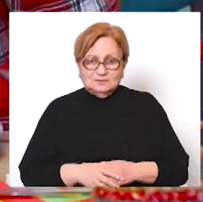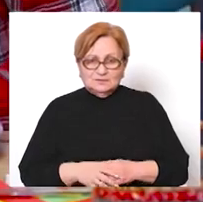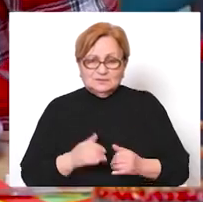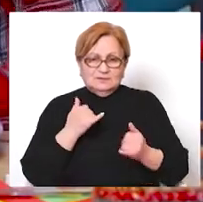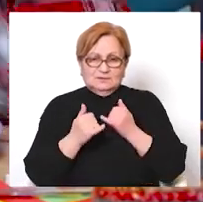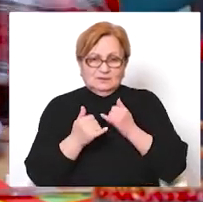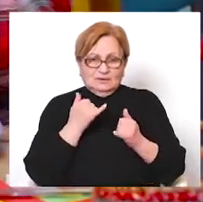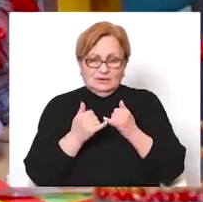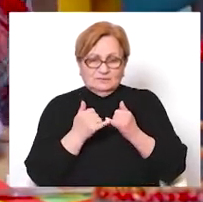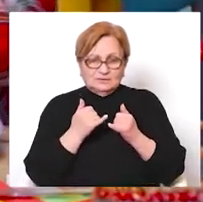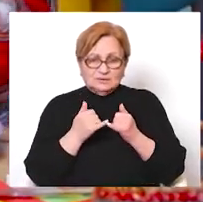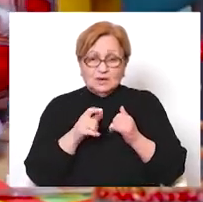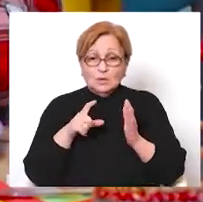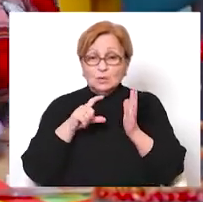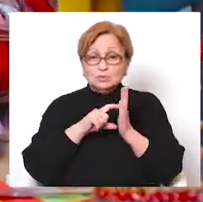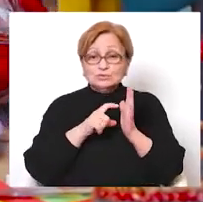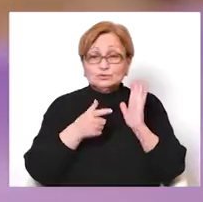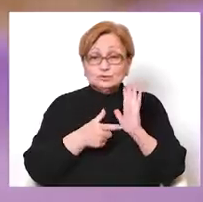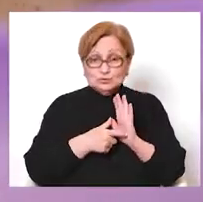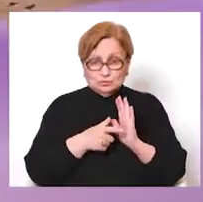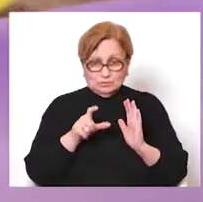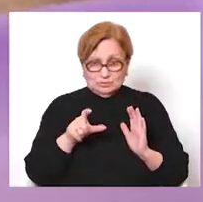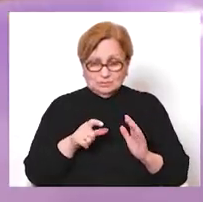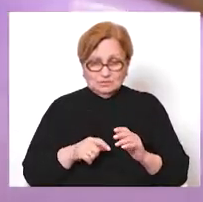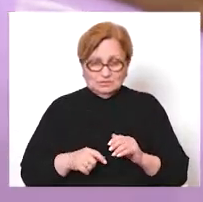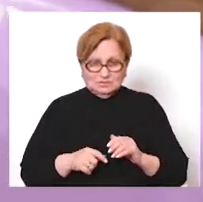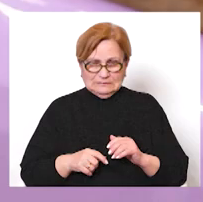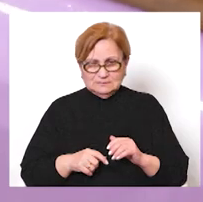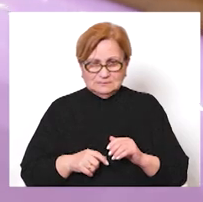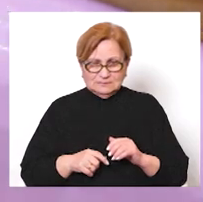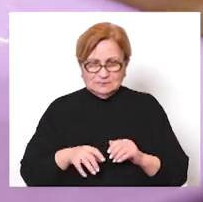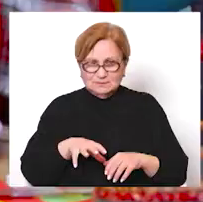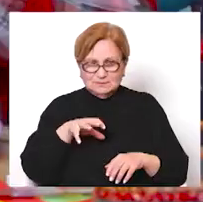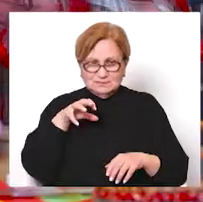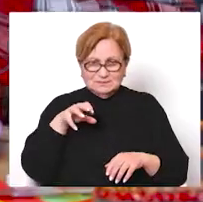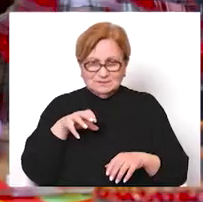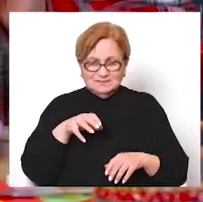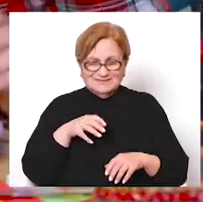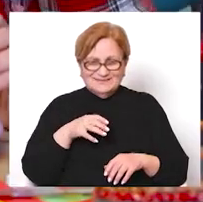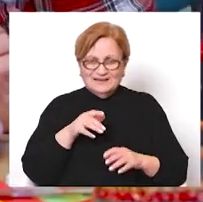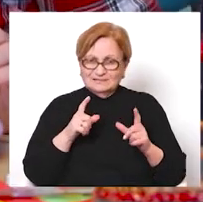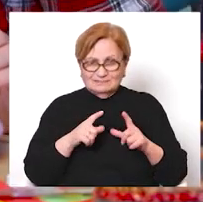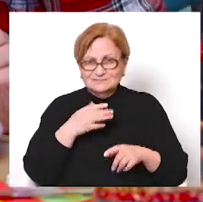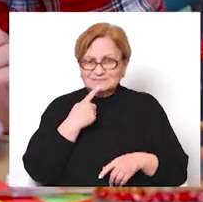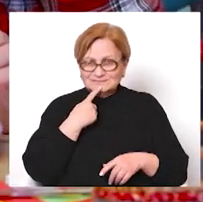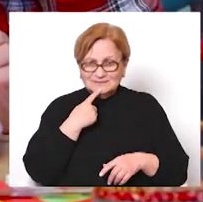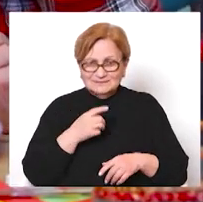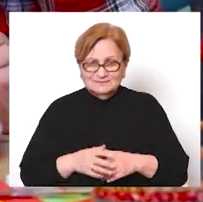ოთხელი დიდი. ოთხელი აღარ დიდი ოთხკუთხედი, ხო? აი. დიცვერიღე. აჰა, აბა.